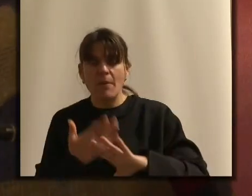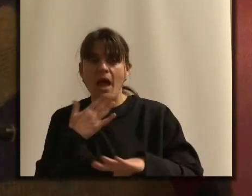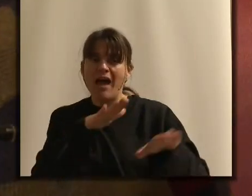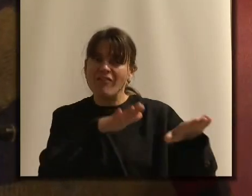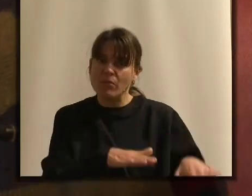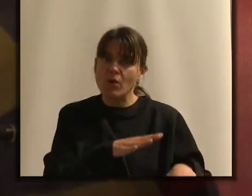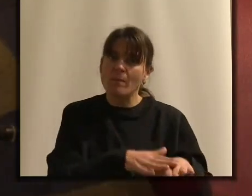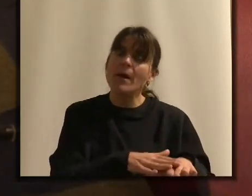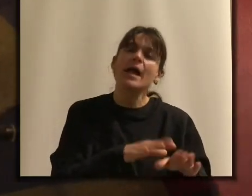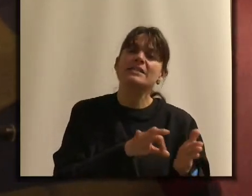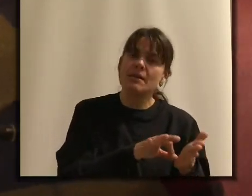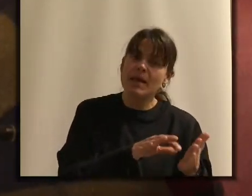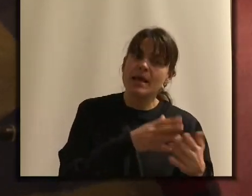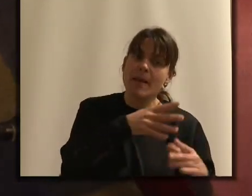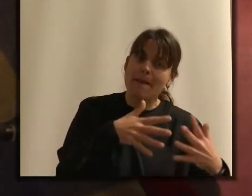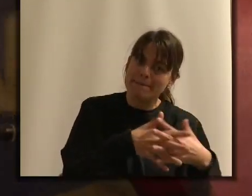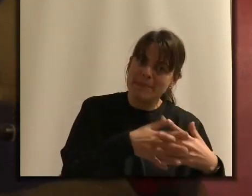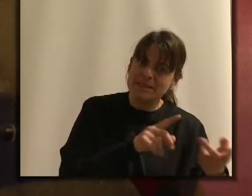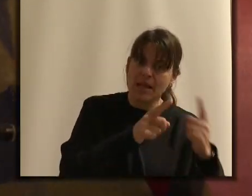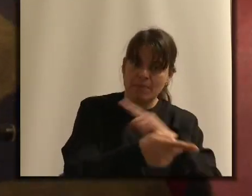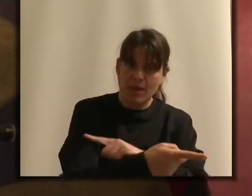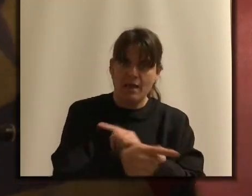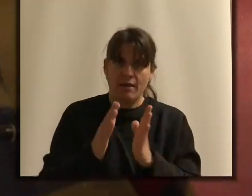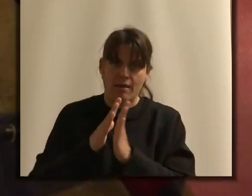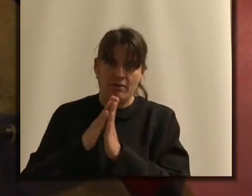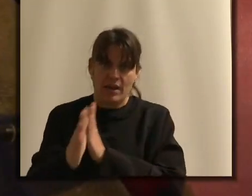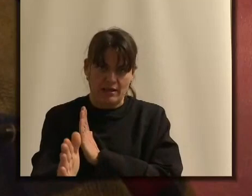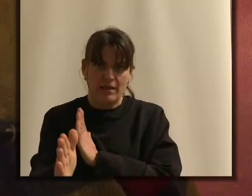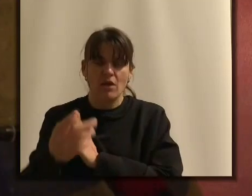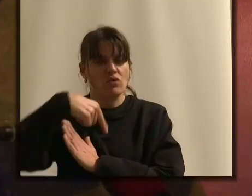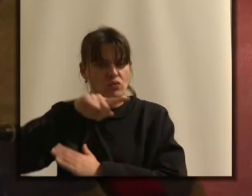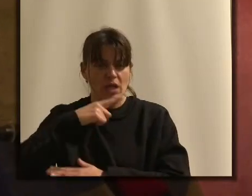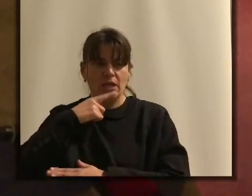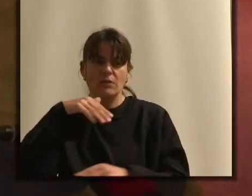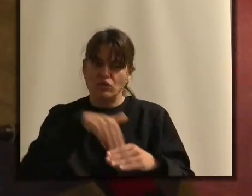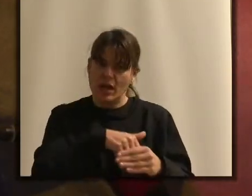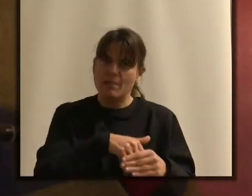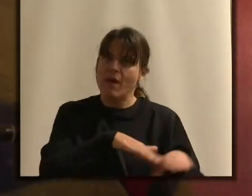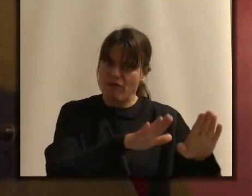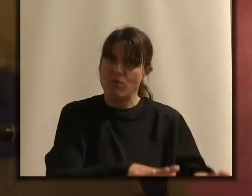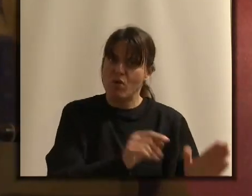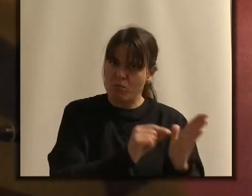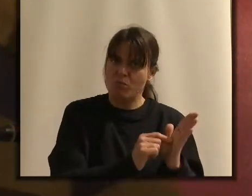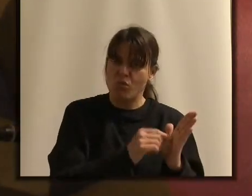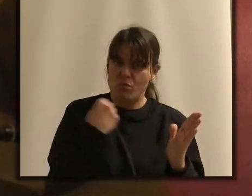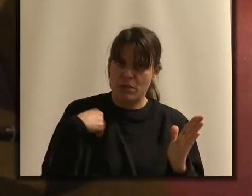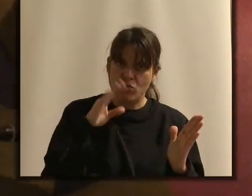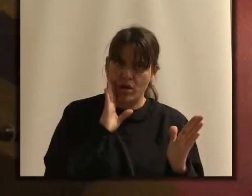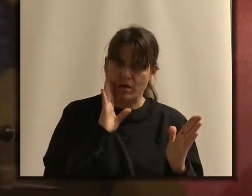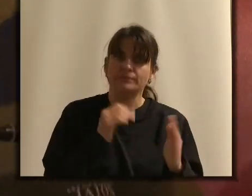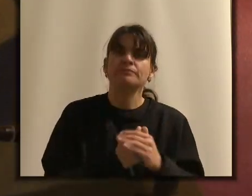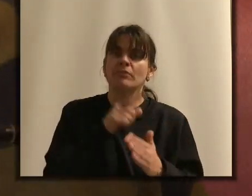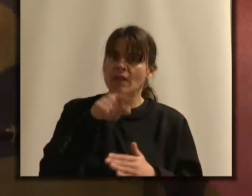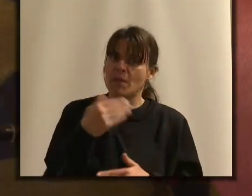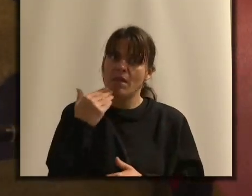mixta d'un servei municipal a una gestió directa i per tant votarem a favor d'aquest punt i demanem tant de bo, no? I pel bé